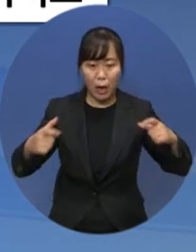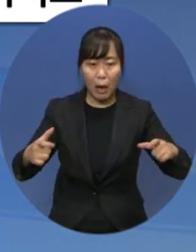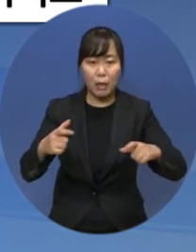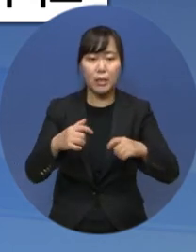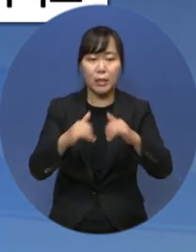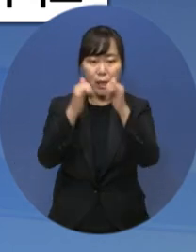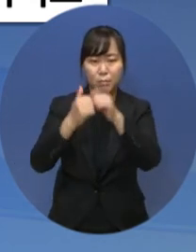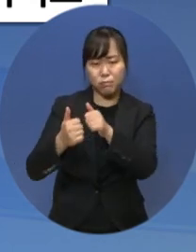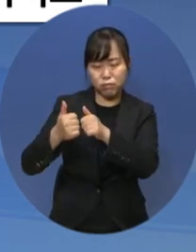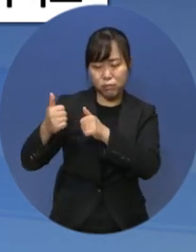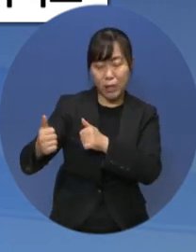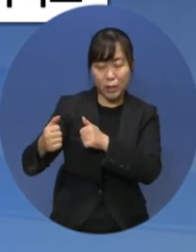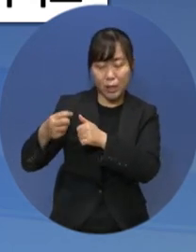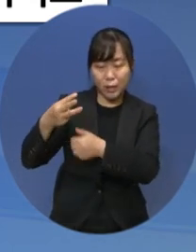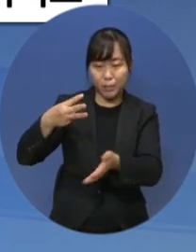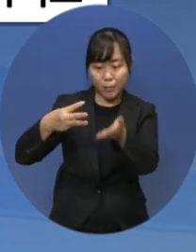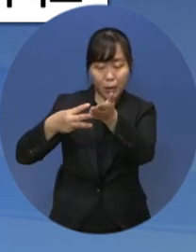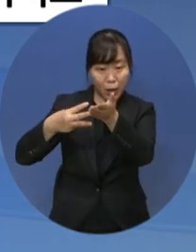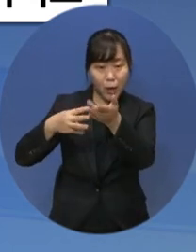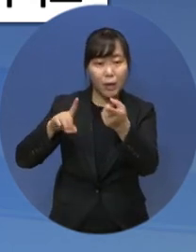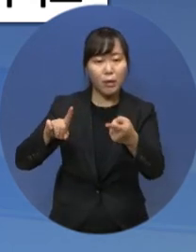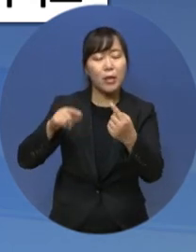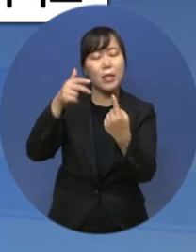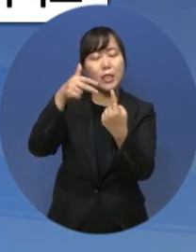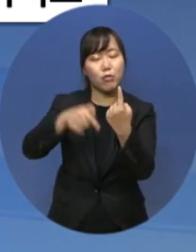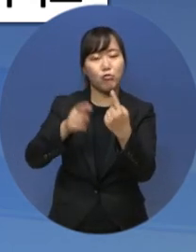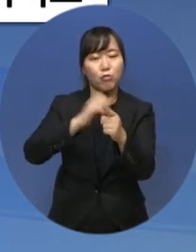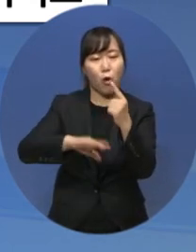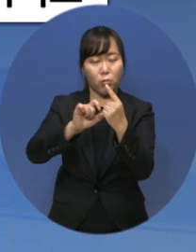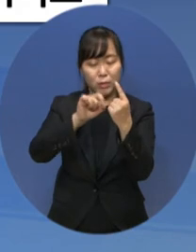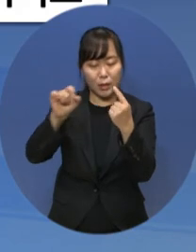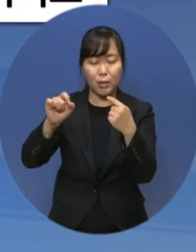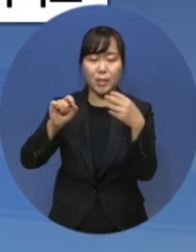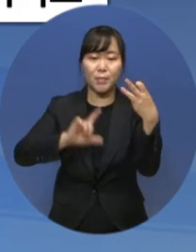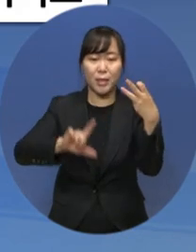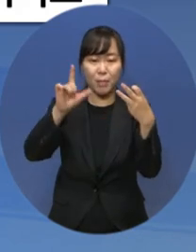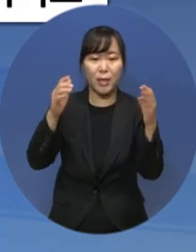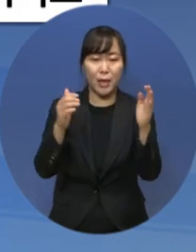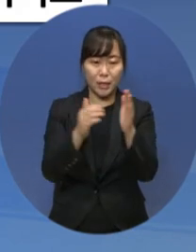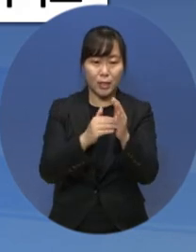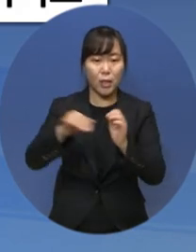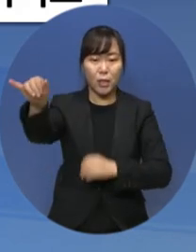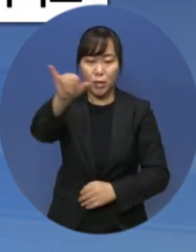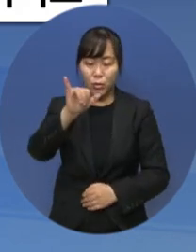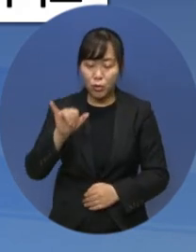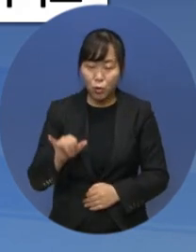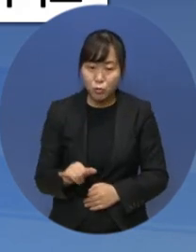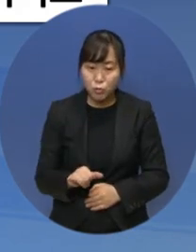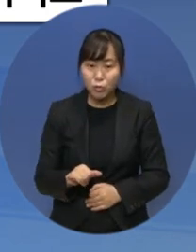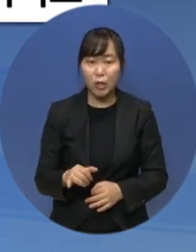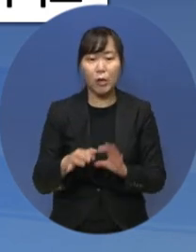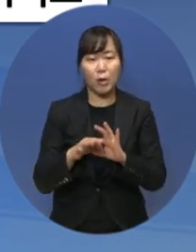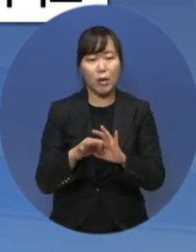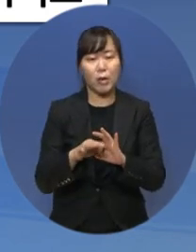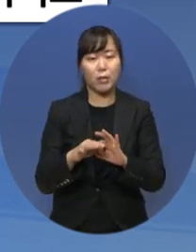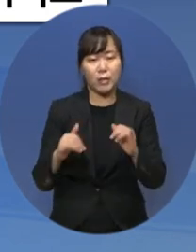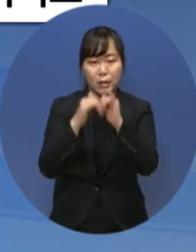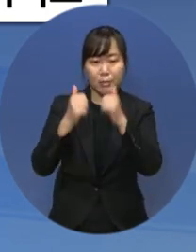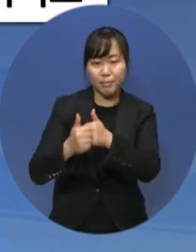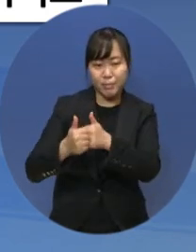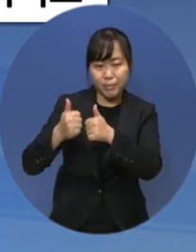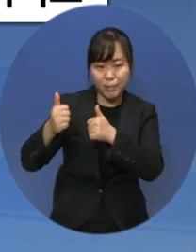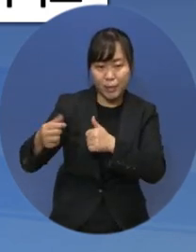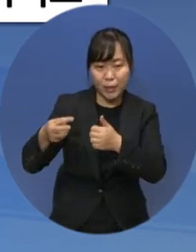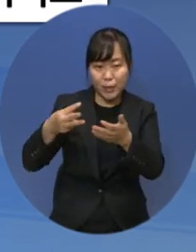강화된 사회적 거리두기 2단계는 일주일간 연장해 13일까지, 전국을 대상으로 하는 사회적